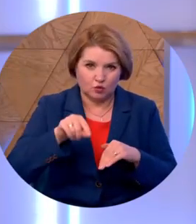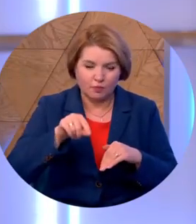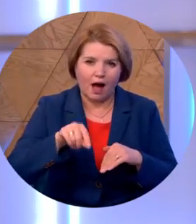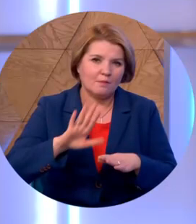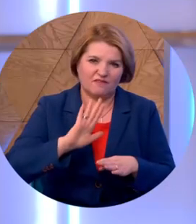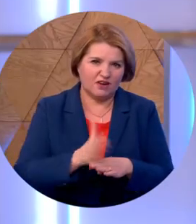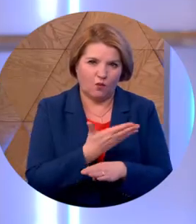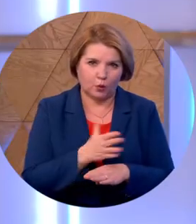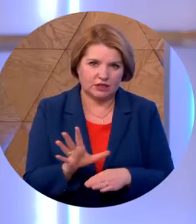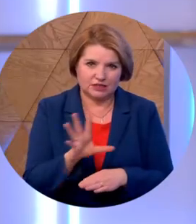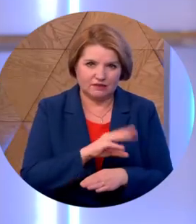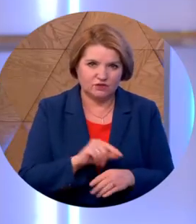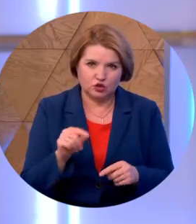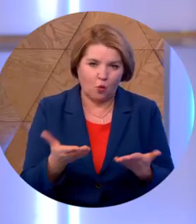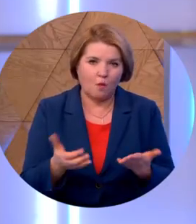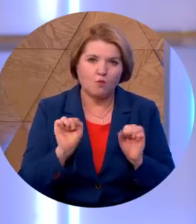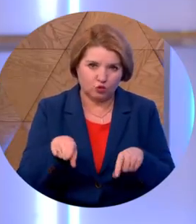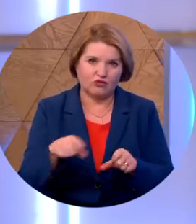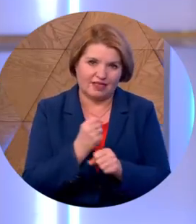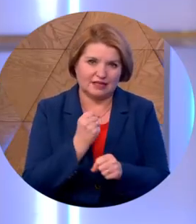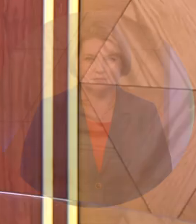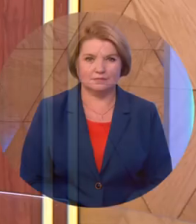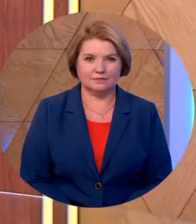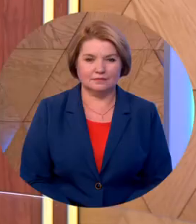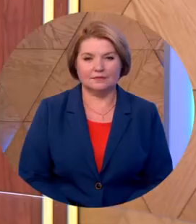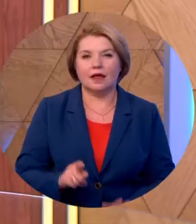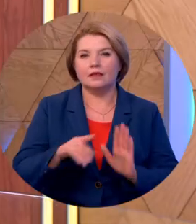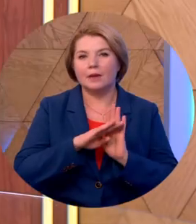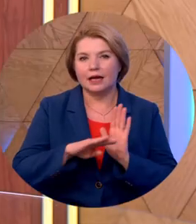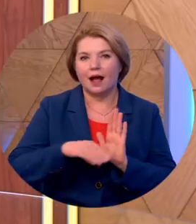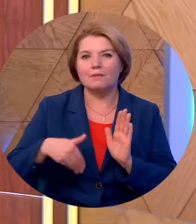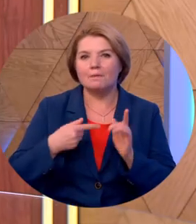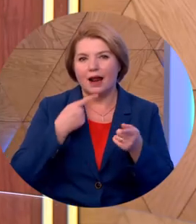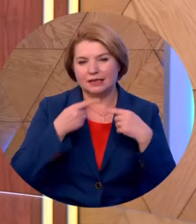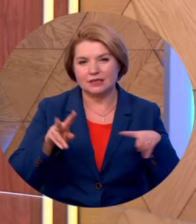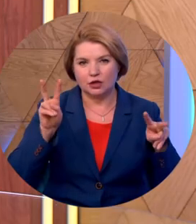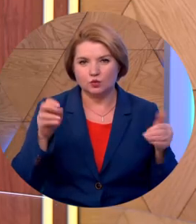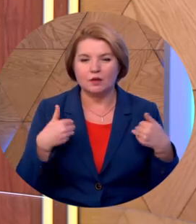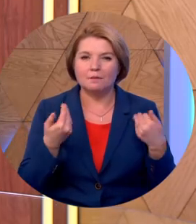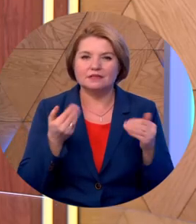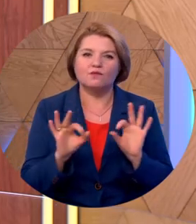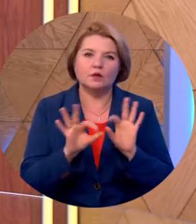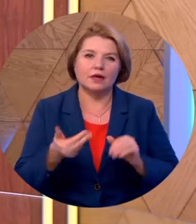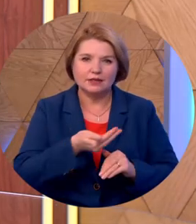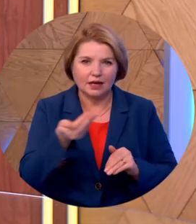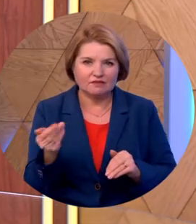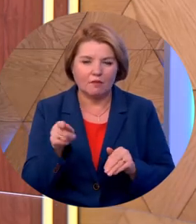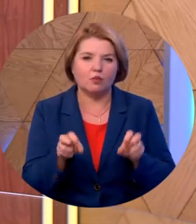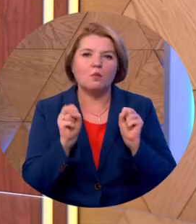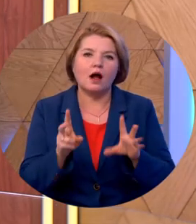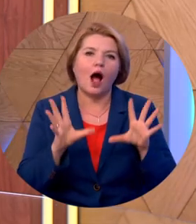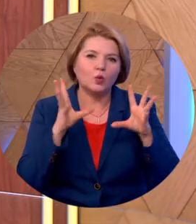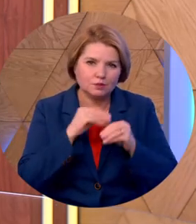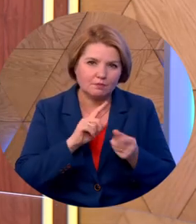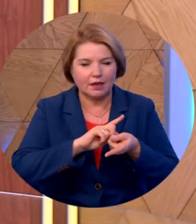всегда в любом случае да можно это сделать так что Спите спокойно это полезная консультация мы сегодня говорим о том как успеть стать